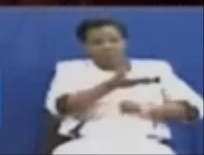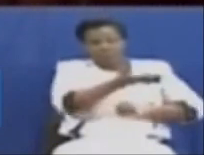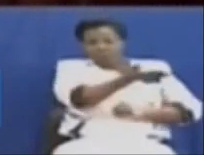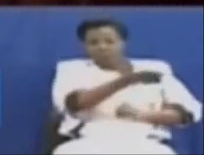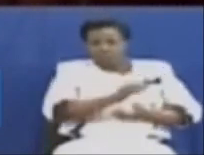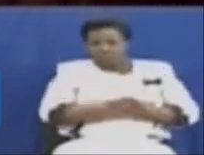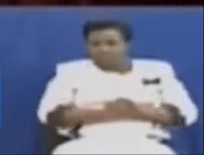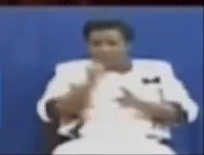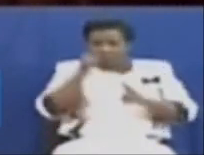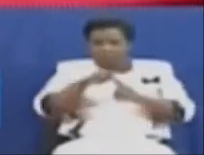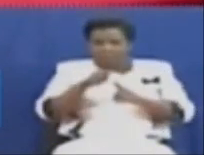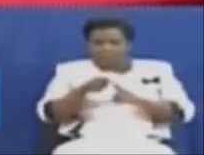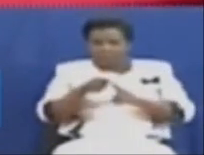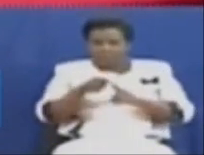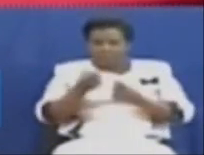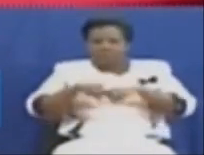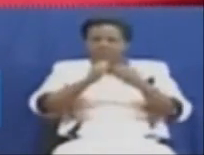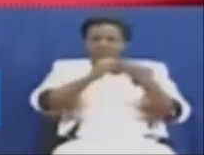imekabidhiwa?